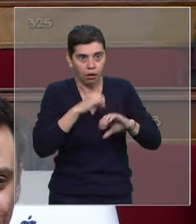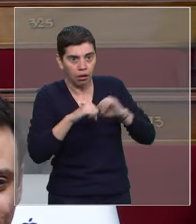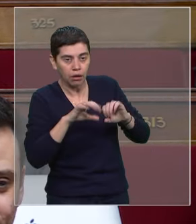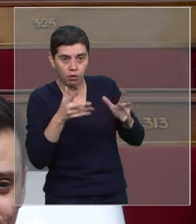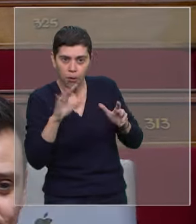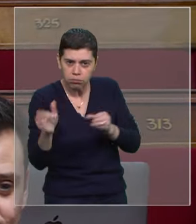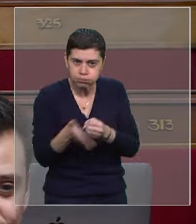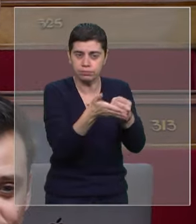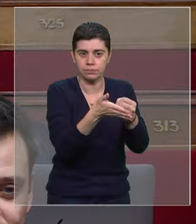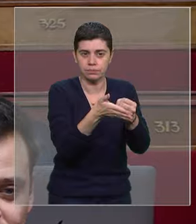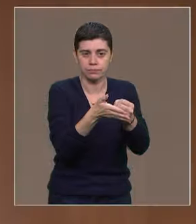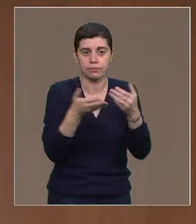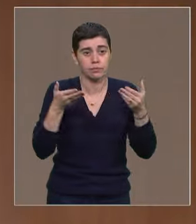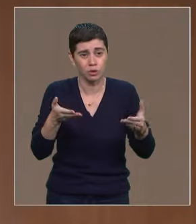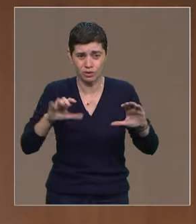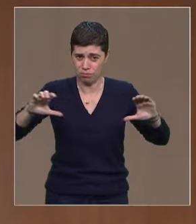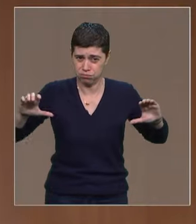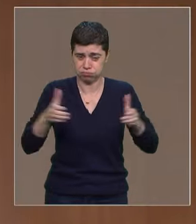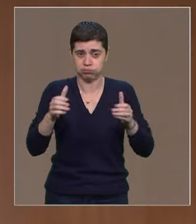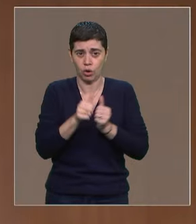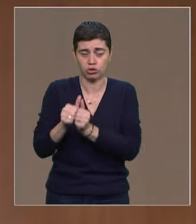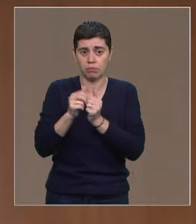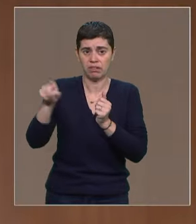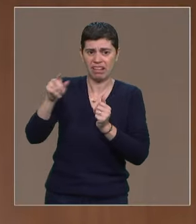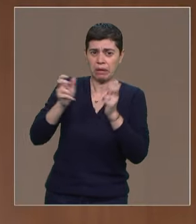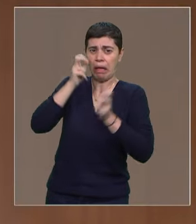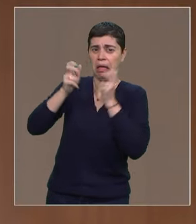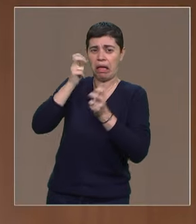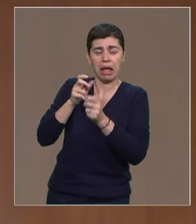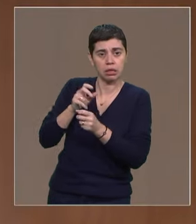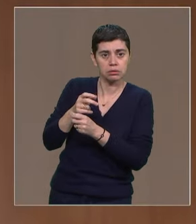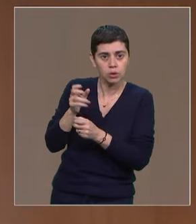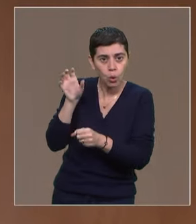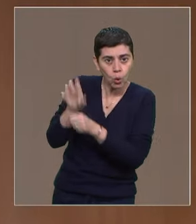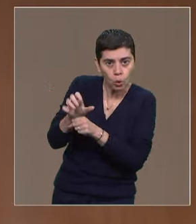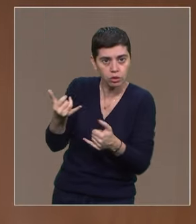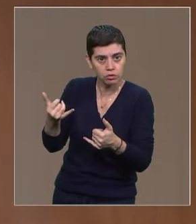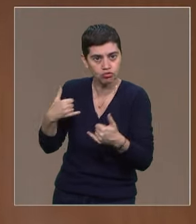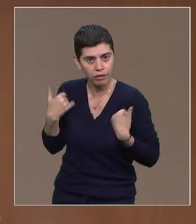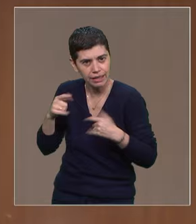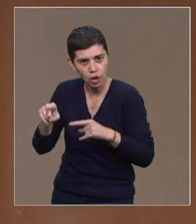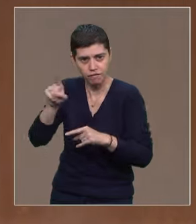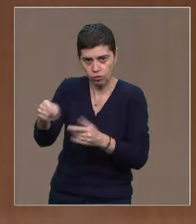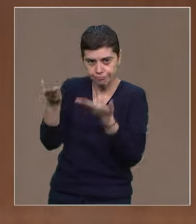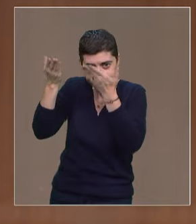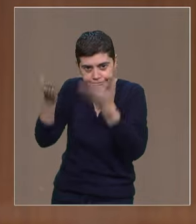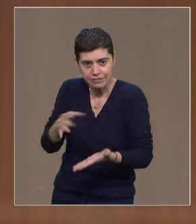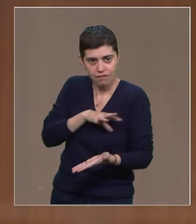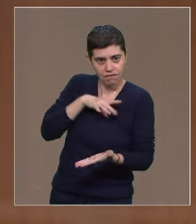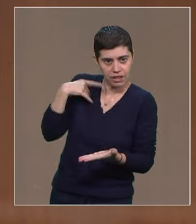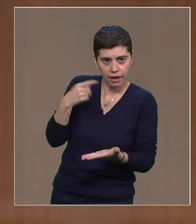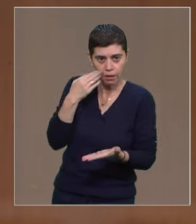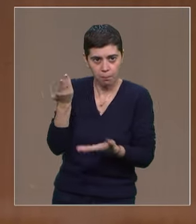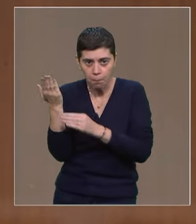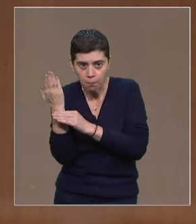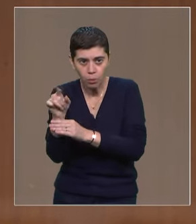Je pense que nous devons collectivement, non pas crier sur notre jeunesse, mais en être fiers. La mettre au devant de la scène, où qu'elle